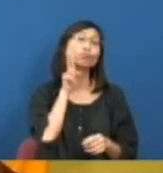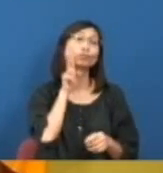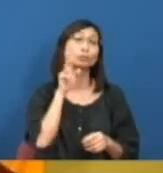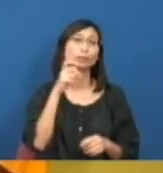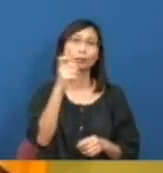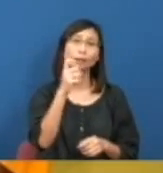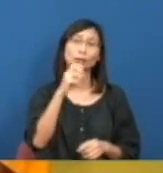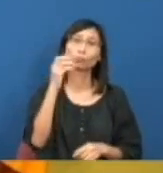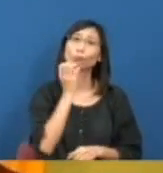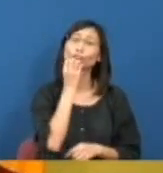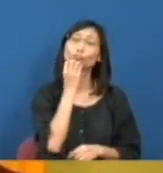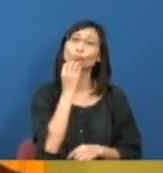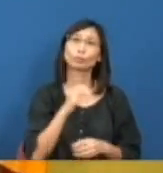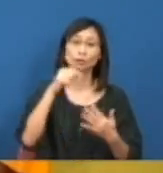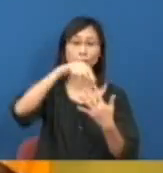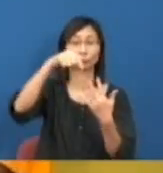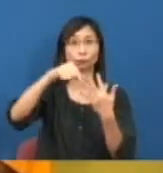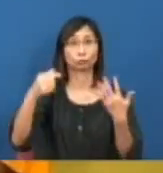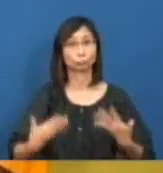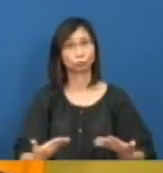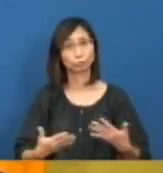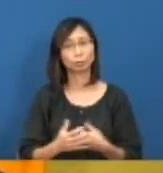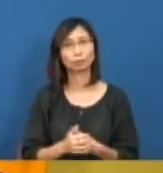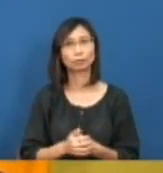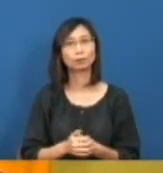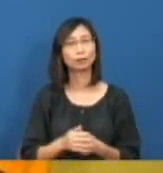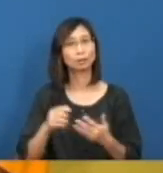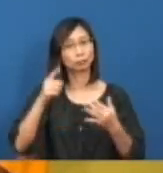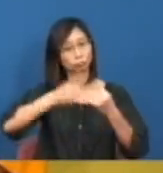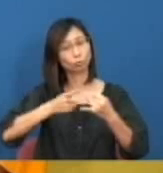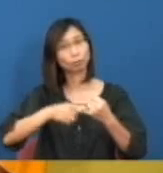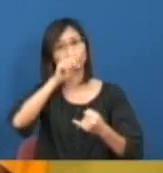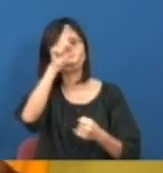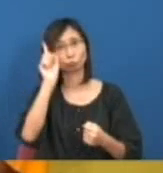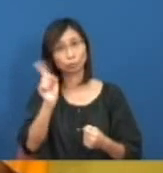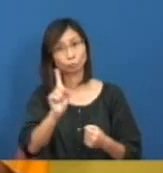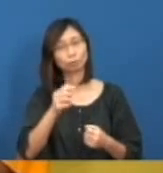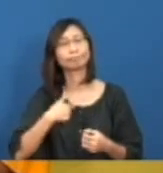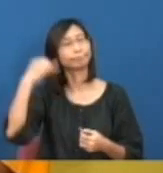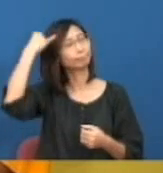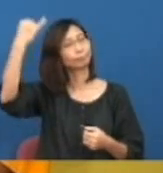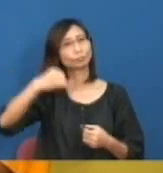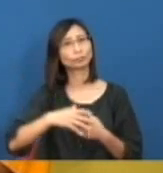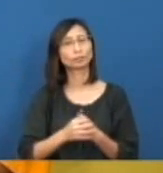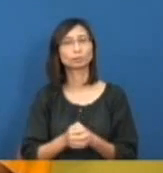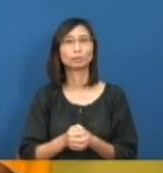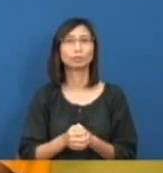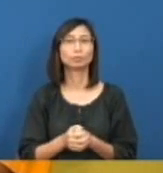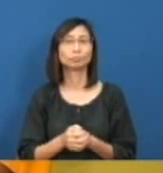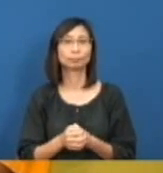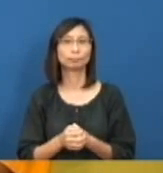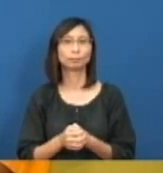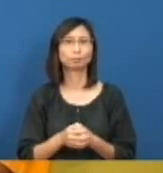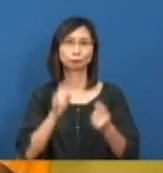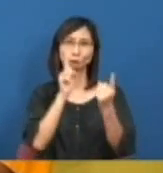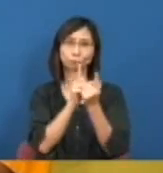作啊，各樣東西現在你選舉你玩下手不知道結果會是怎樣，所以我想這一度其實很大程度上我們對